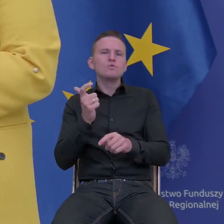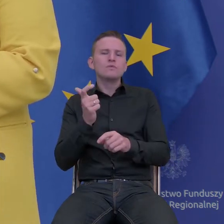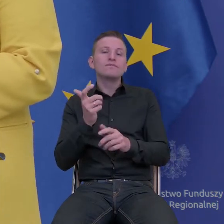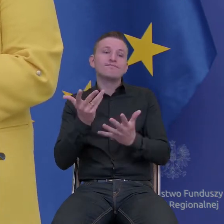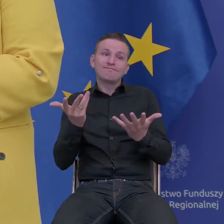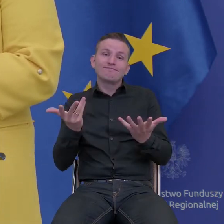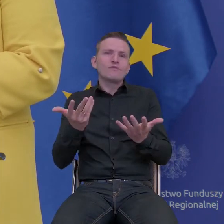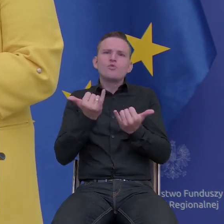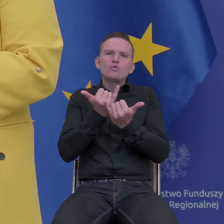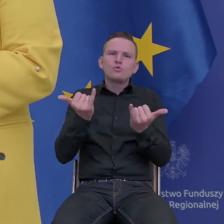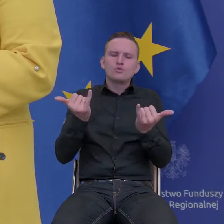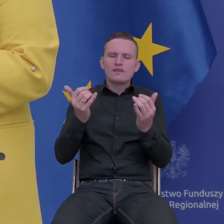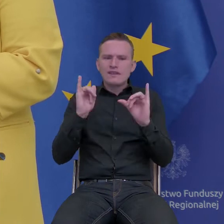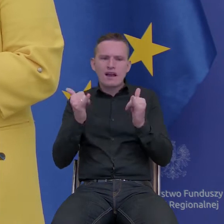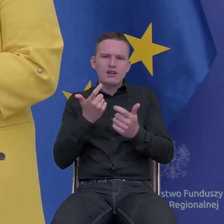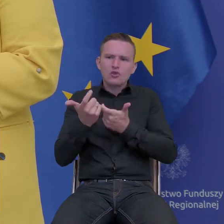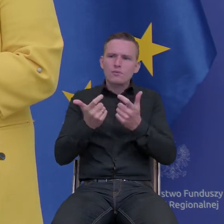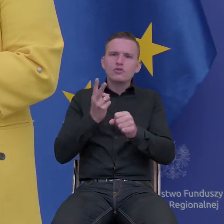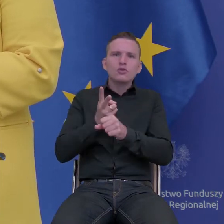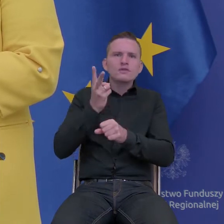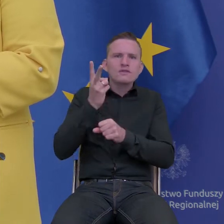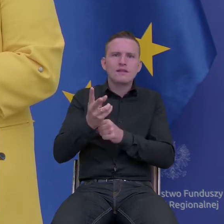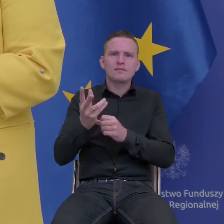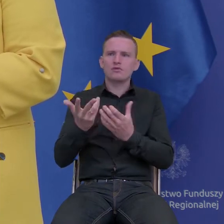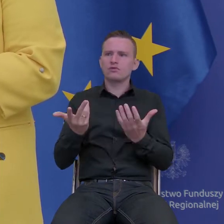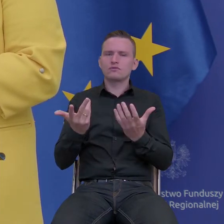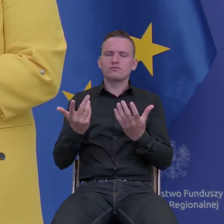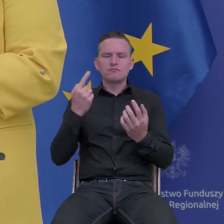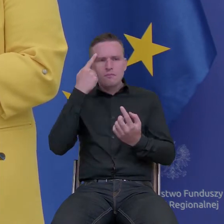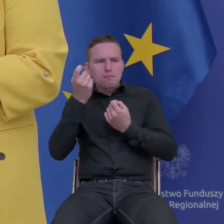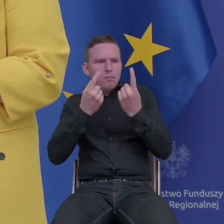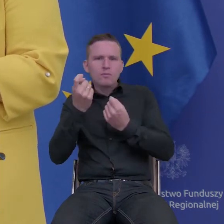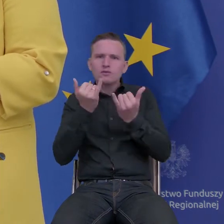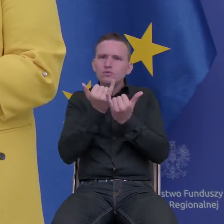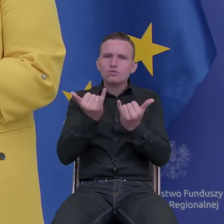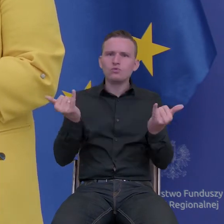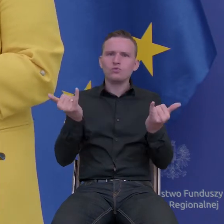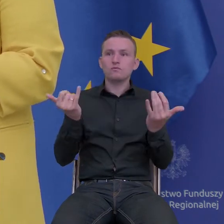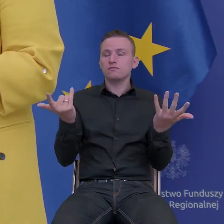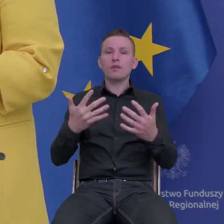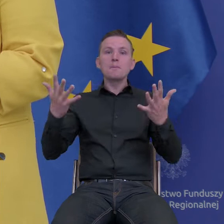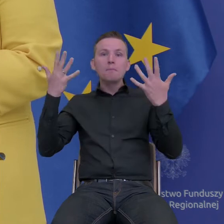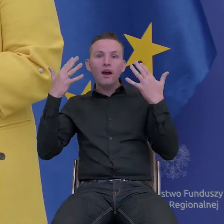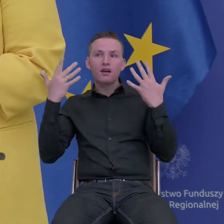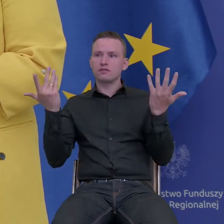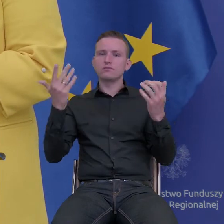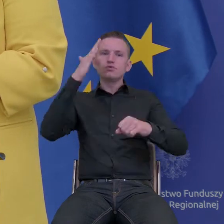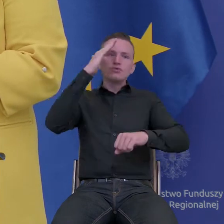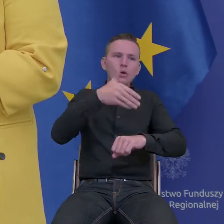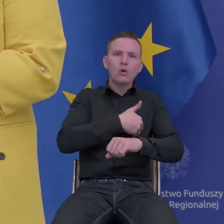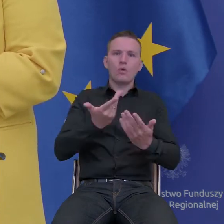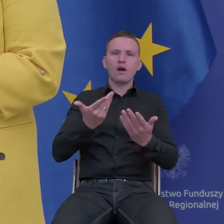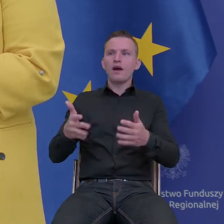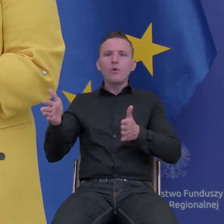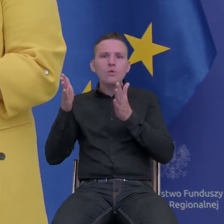były przyjazne dla każdego z nas, niezależnie od naszego stopnia sprawności. W dostępności chodzi o